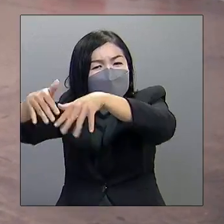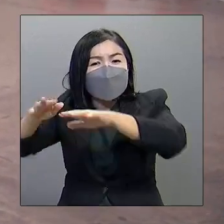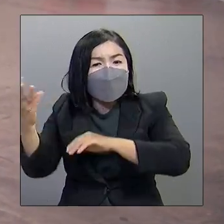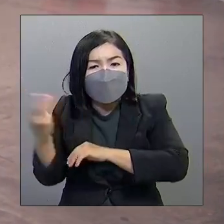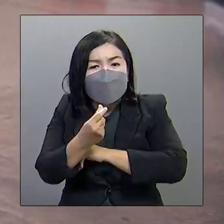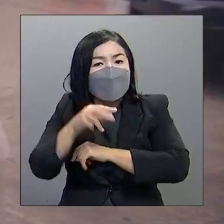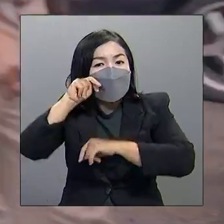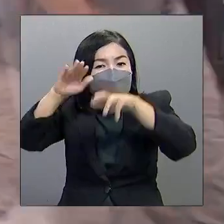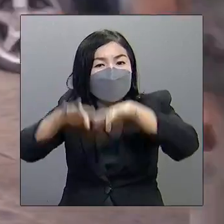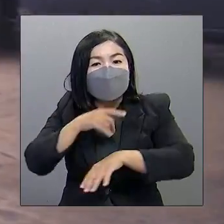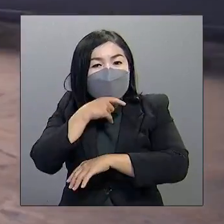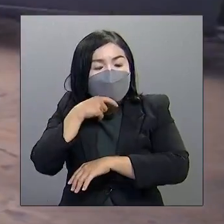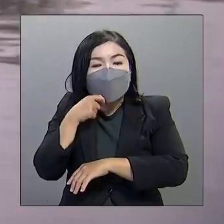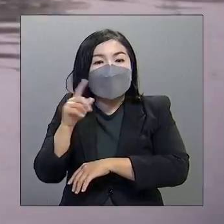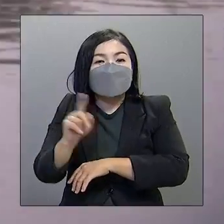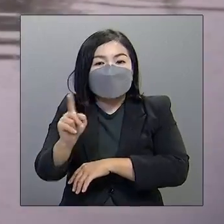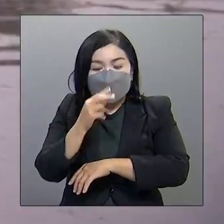สุดครับไปดูฮะ